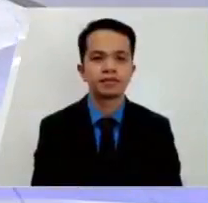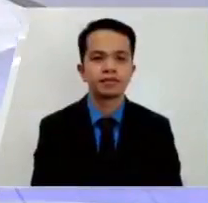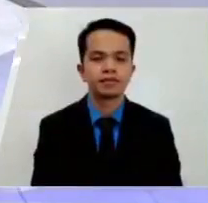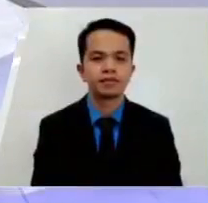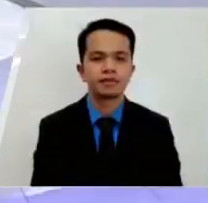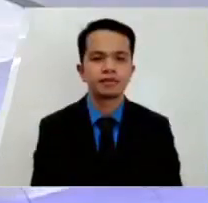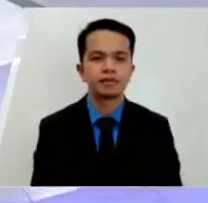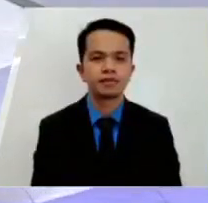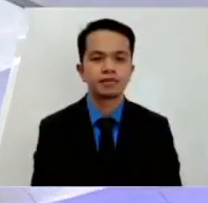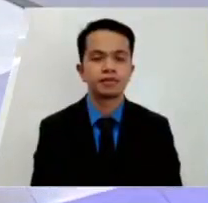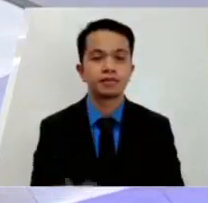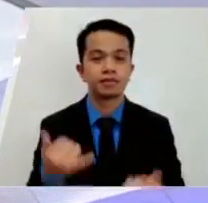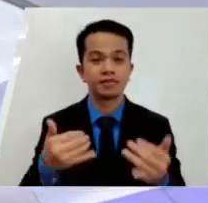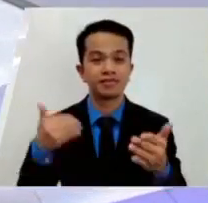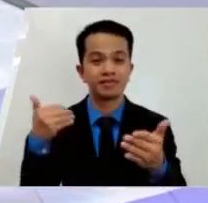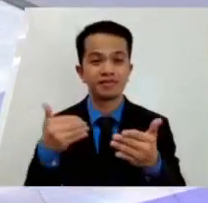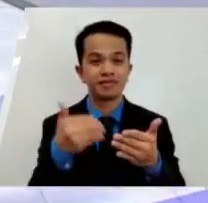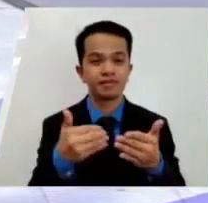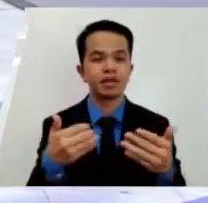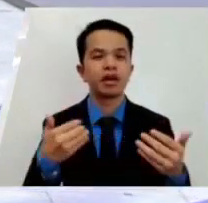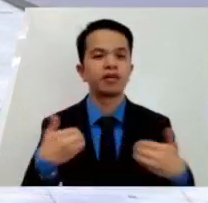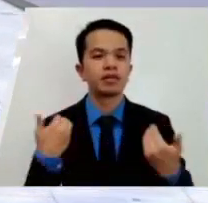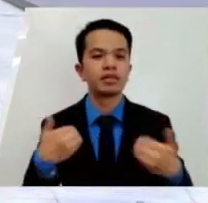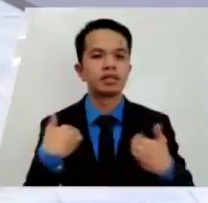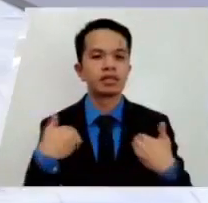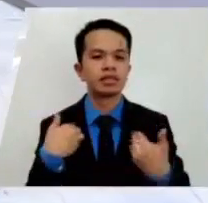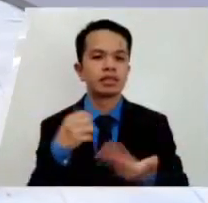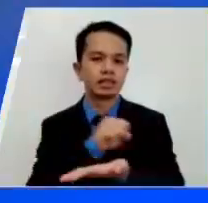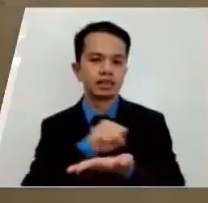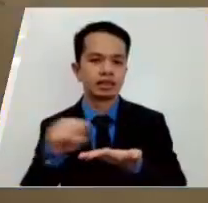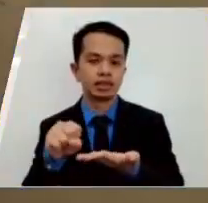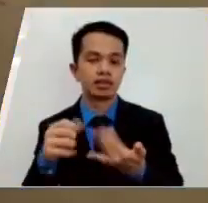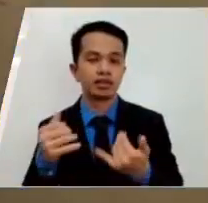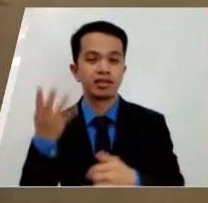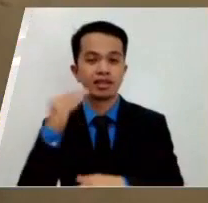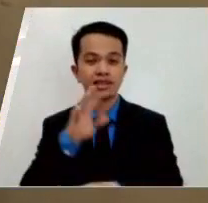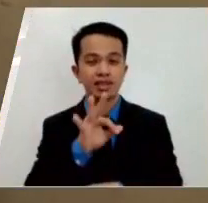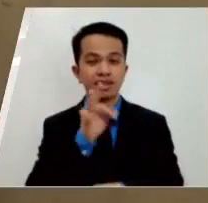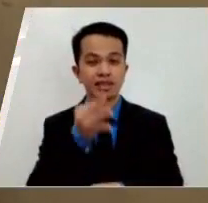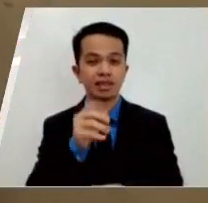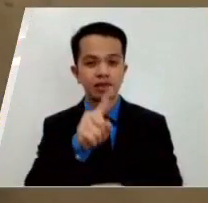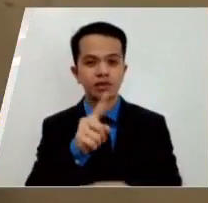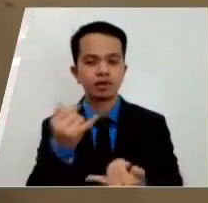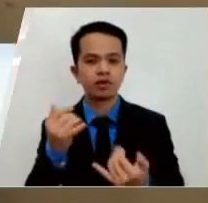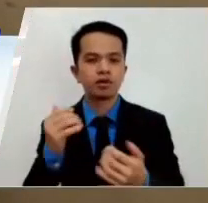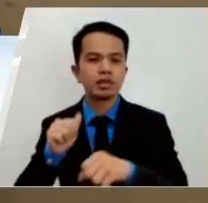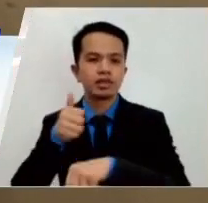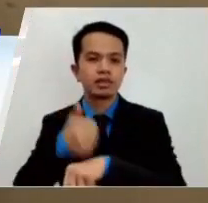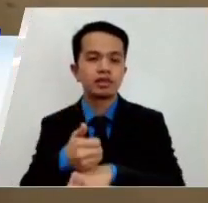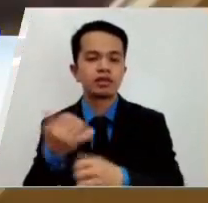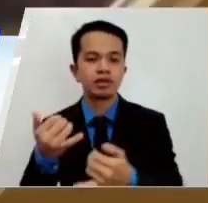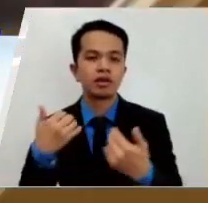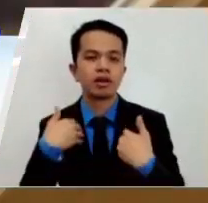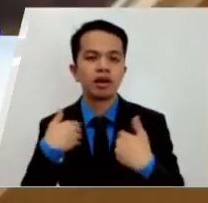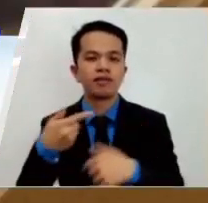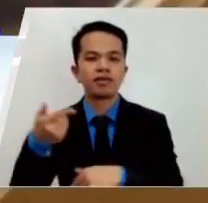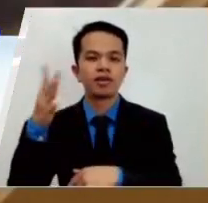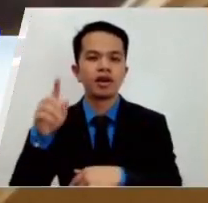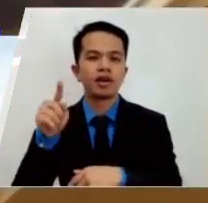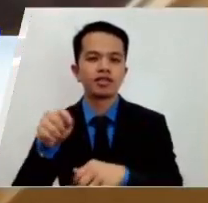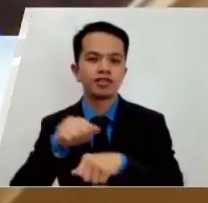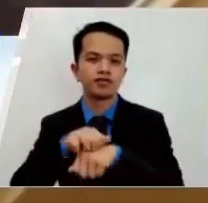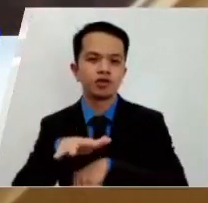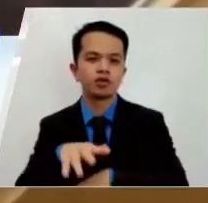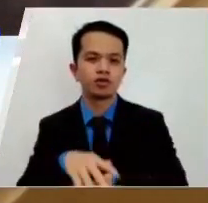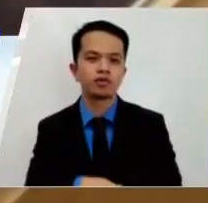Malapit na magkaroon ng millennial na santo. Taong 1991, ipinanganak ang tinaguriang God's Influencer. Yan po si